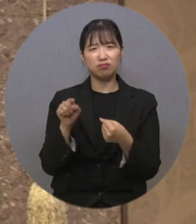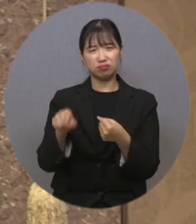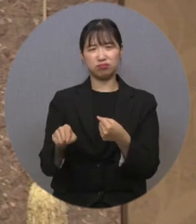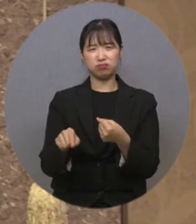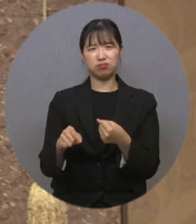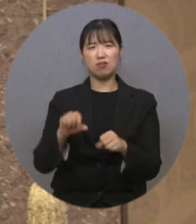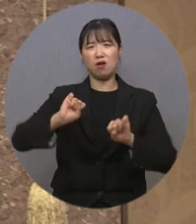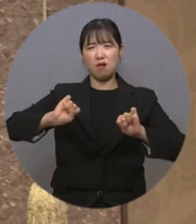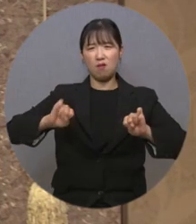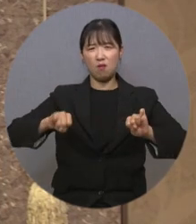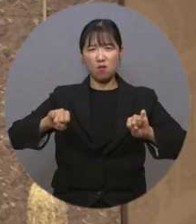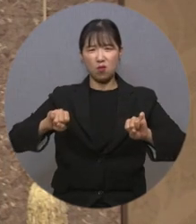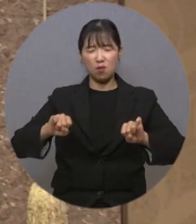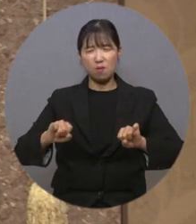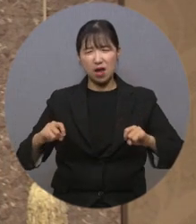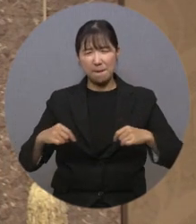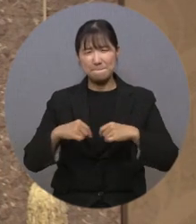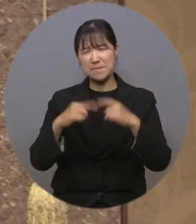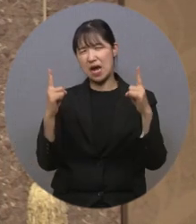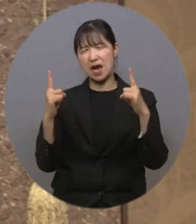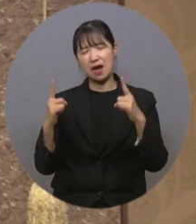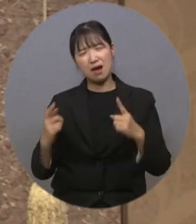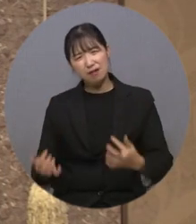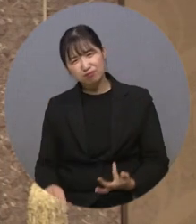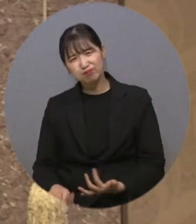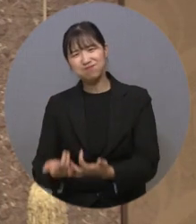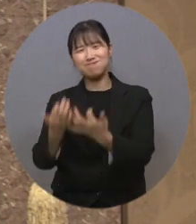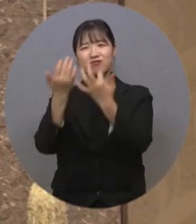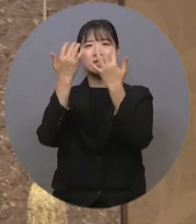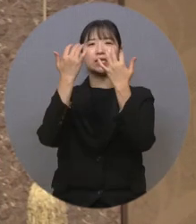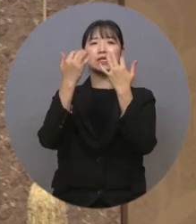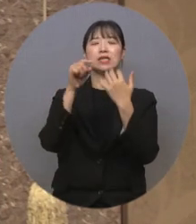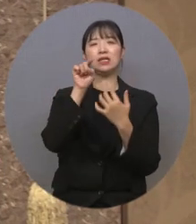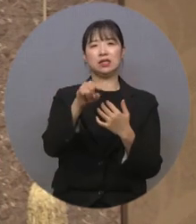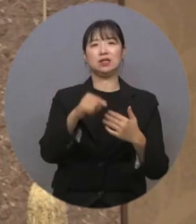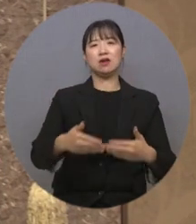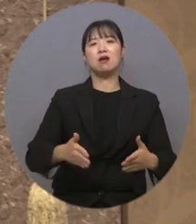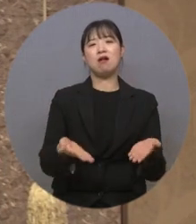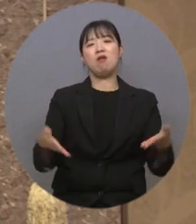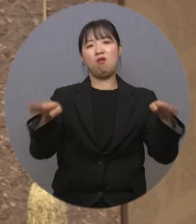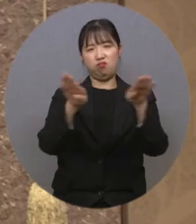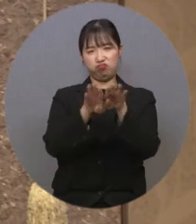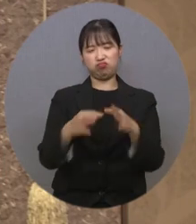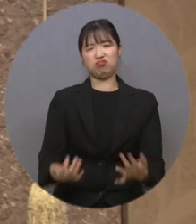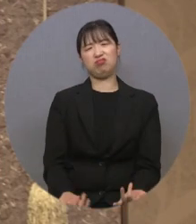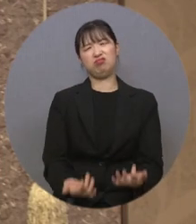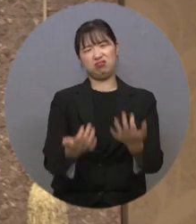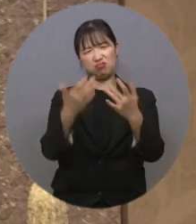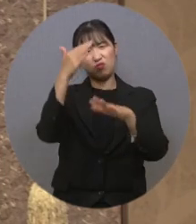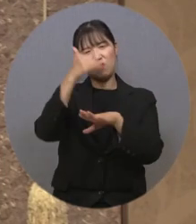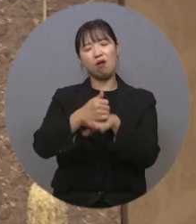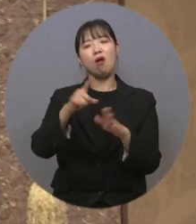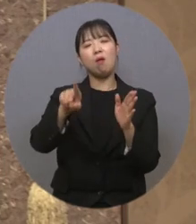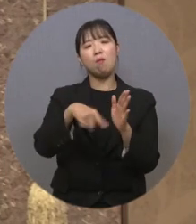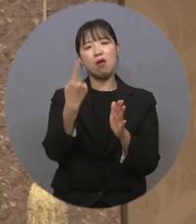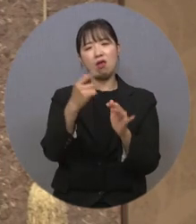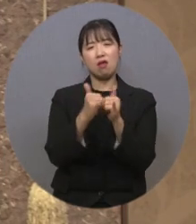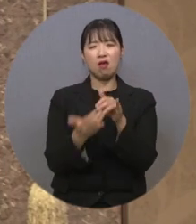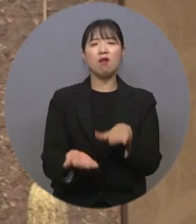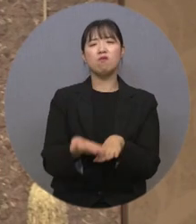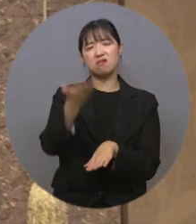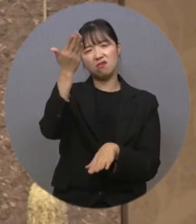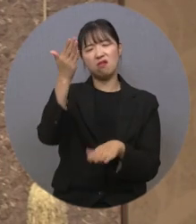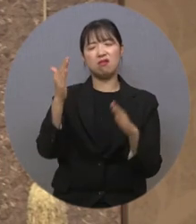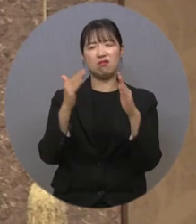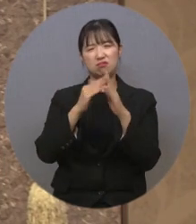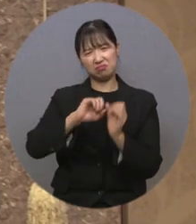거죠. 순간적으로 오토바이 합선된 그 불이 타 올라가지고 100여 명이 넘는 이재민이 발생했어요. 네.